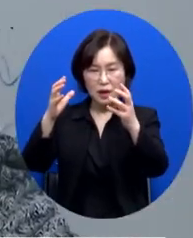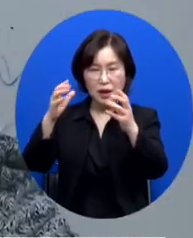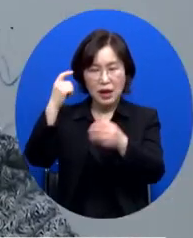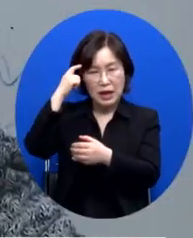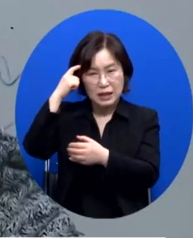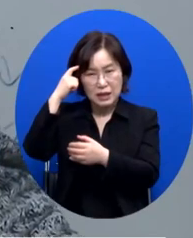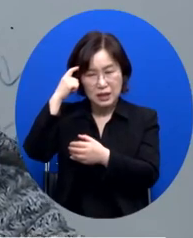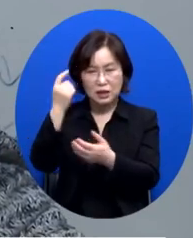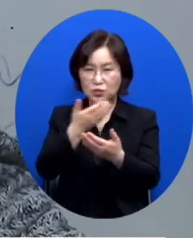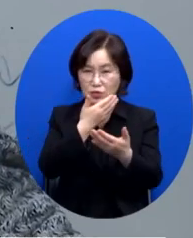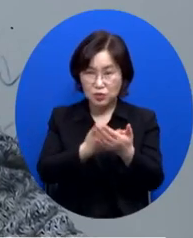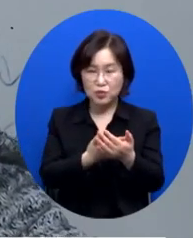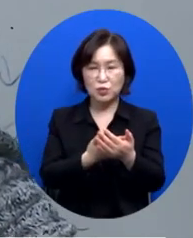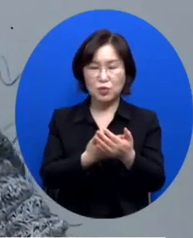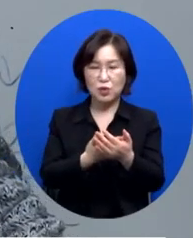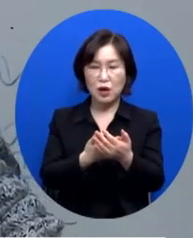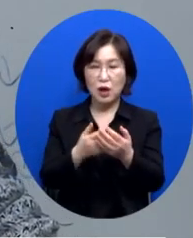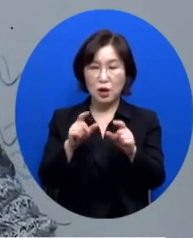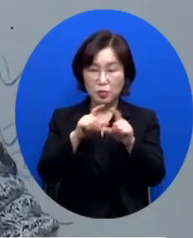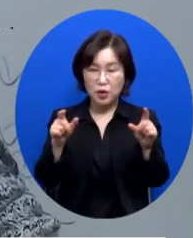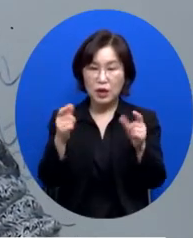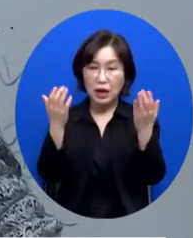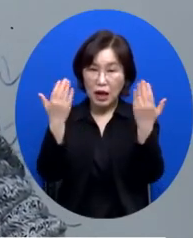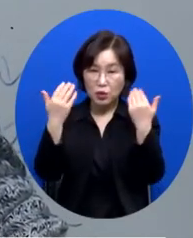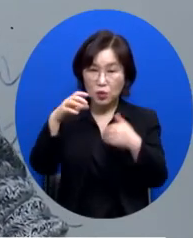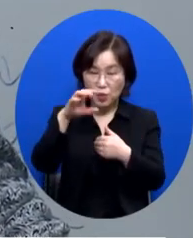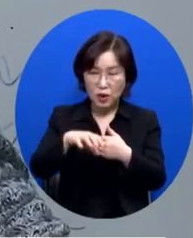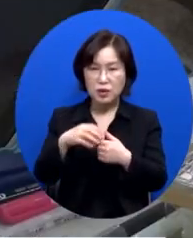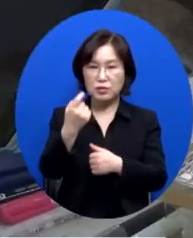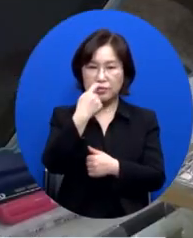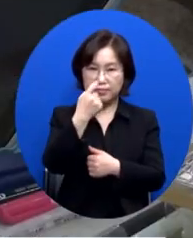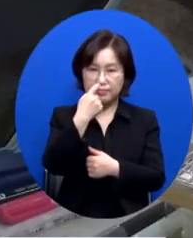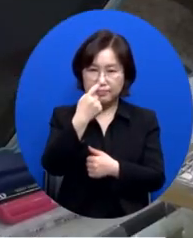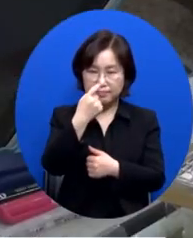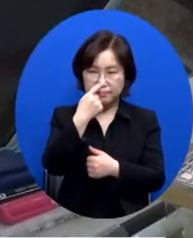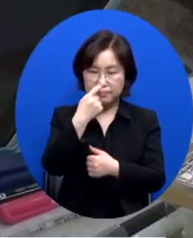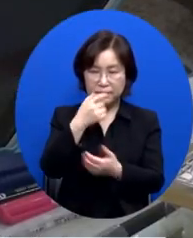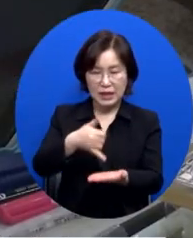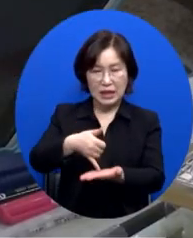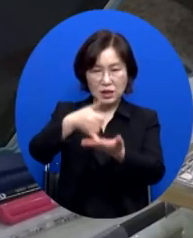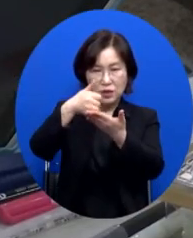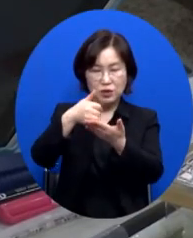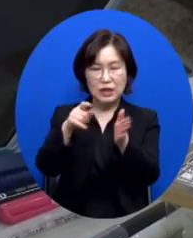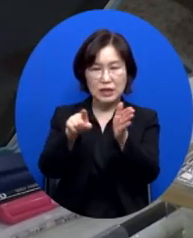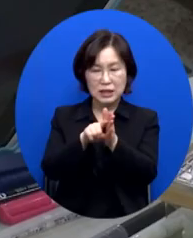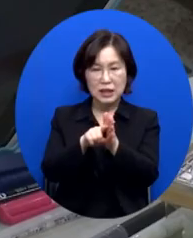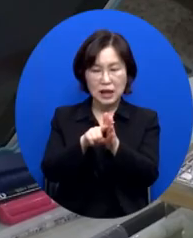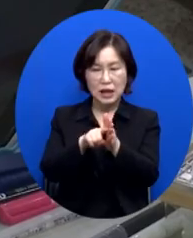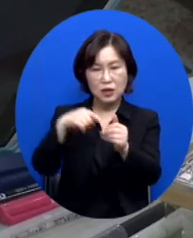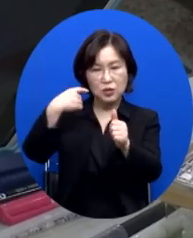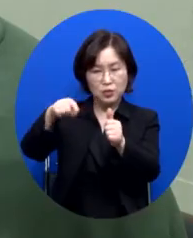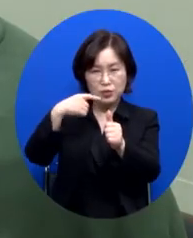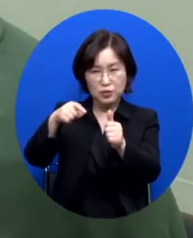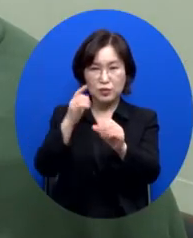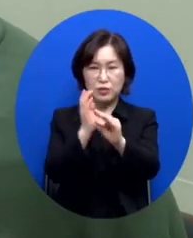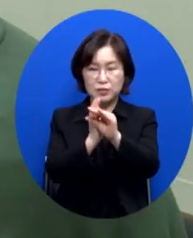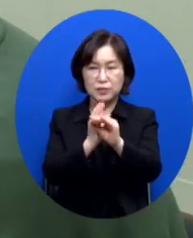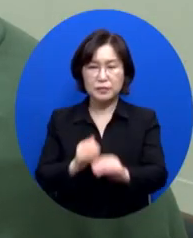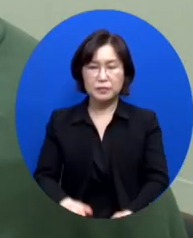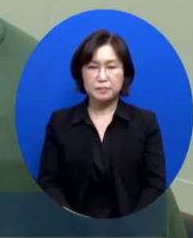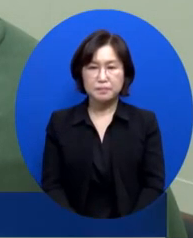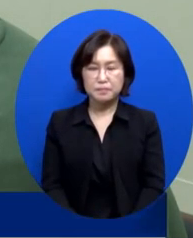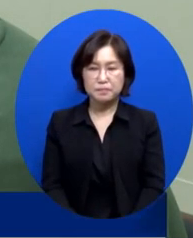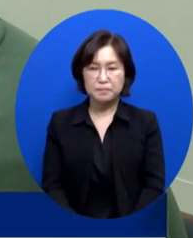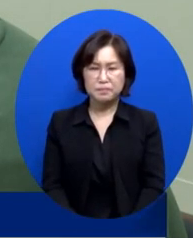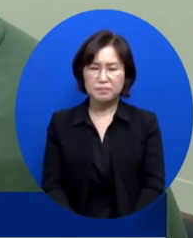뿐 아니라 평일의 학교 생활에서도 배워가는 것을 중점으로 전인격적인 신앙 교육을 펼치고 있습니다. 그냥